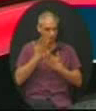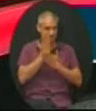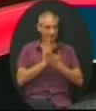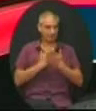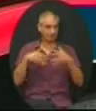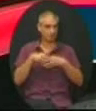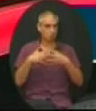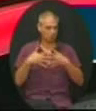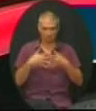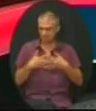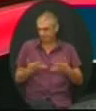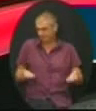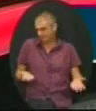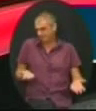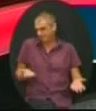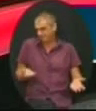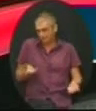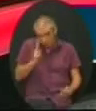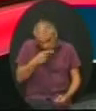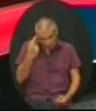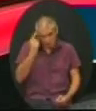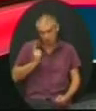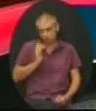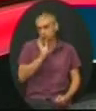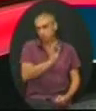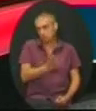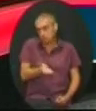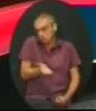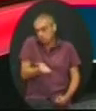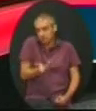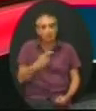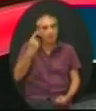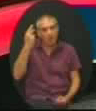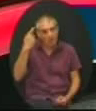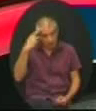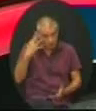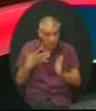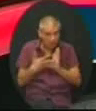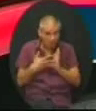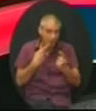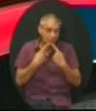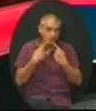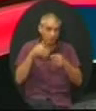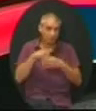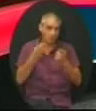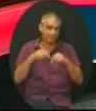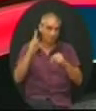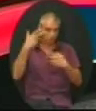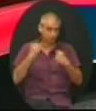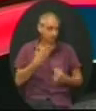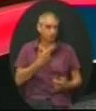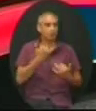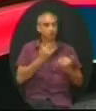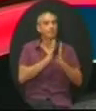סדקים בקואליציה? אין שום סדקים, יש לה איזו עמדה אישית מסוימת. הרעיון הזה לבדוק, נכון? דיון בוועדת חוץ וביטחון, נכון? כרגע